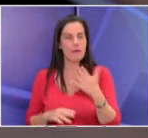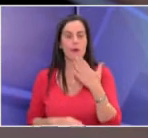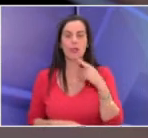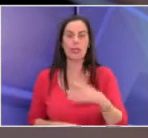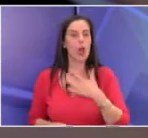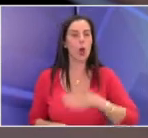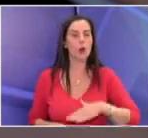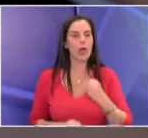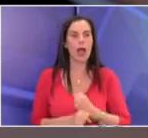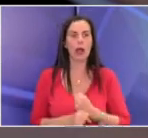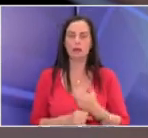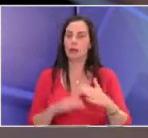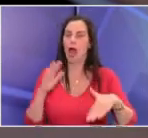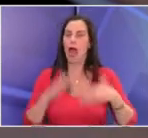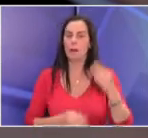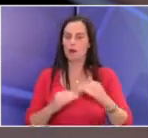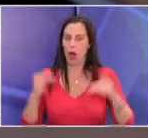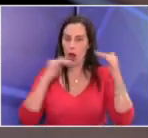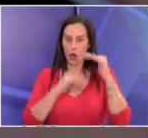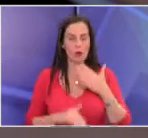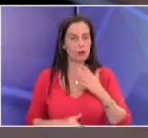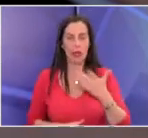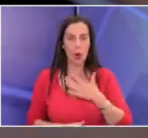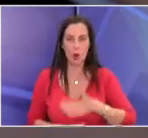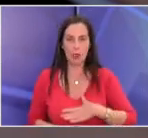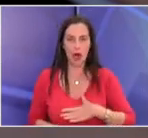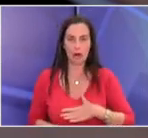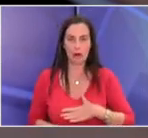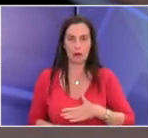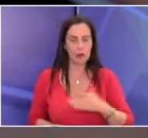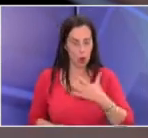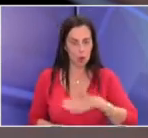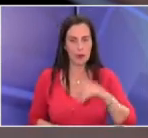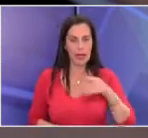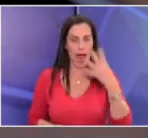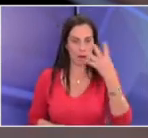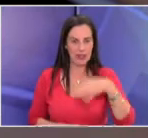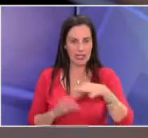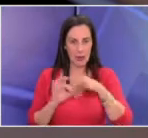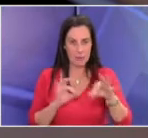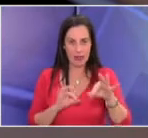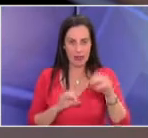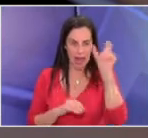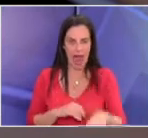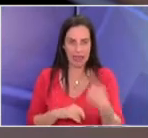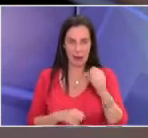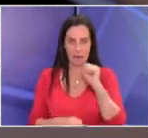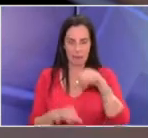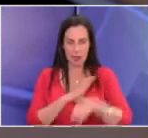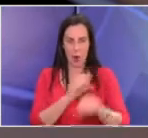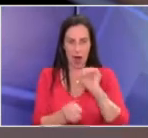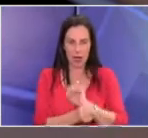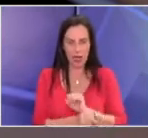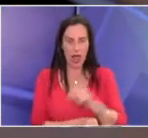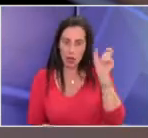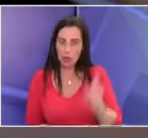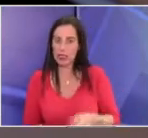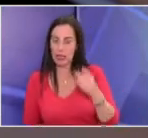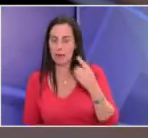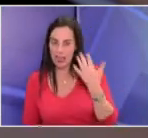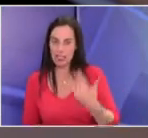ממש אוהב את החבר'ה של ההפקה שלנו, הם אדירים, הם בתוך הראש שלי, גם כשהם לא יודעים שהם בתוך הראש שלי, וזה הכי כיף בעולם. אז